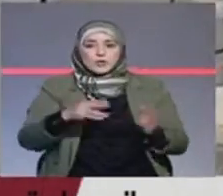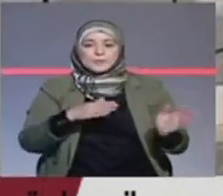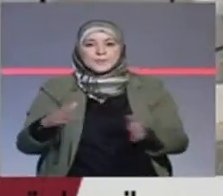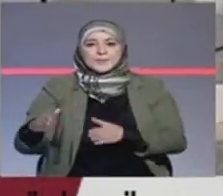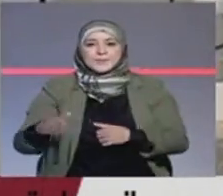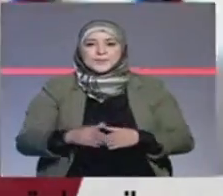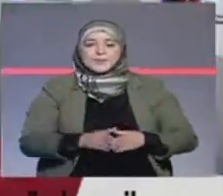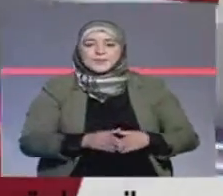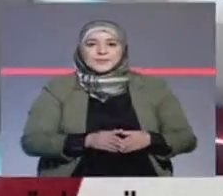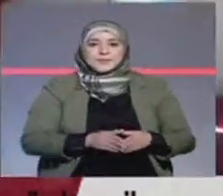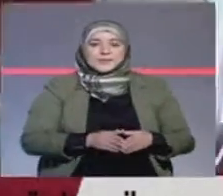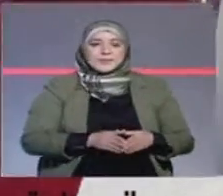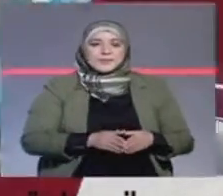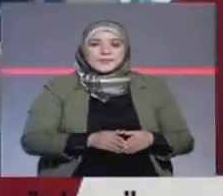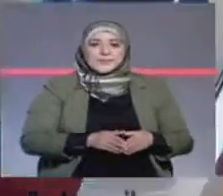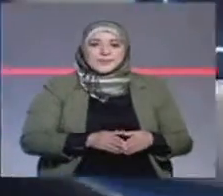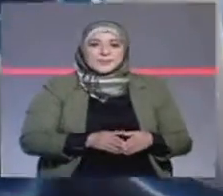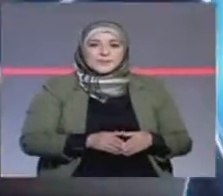في تونس.